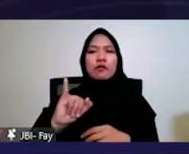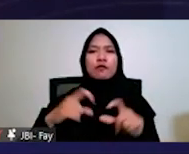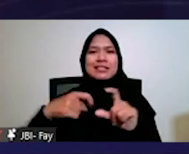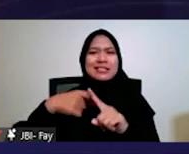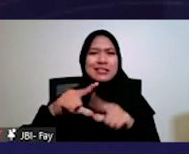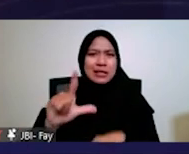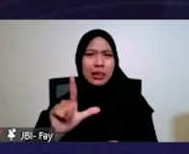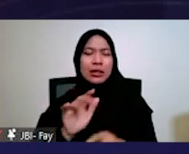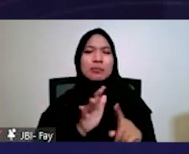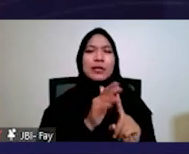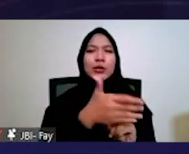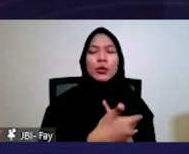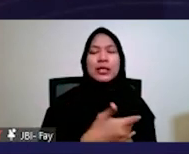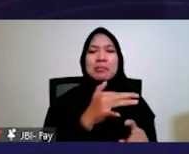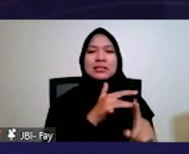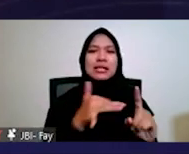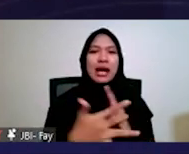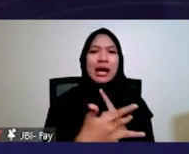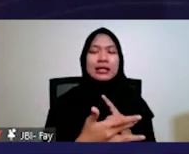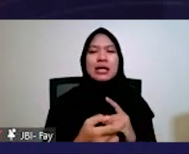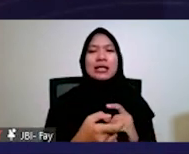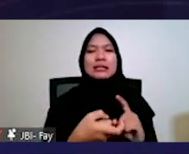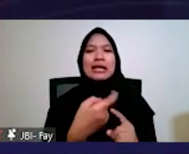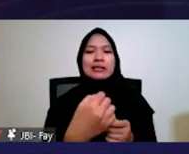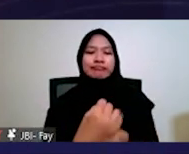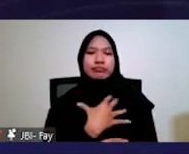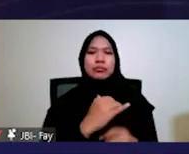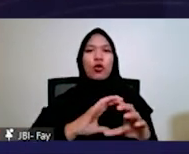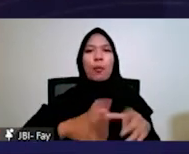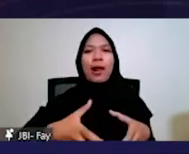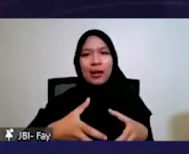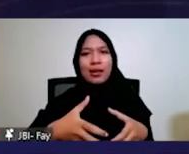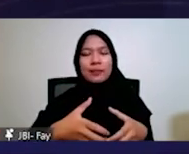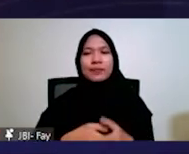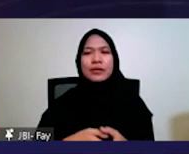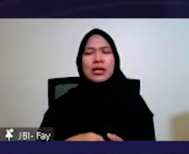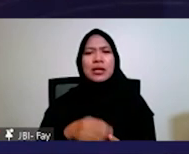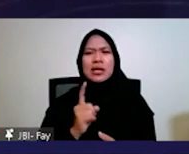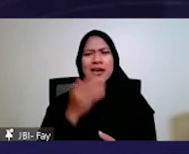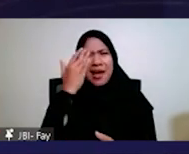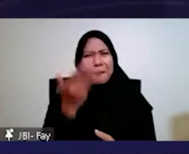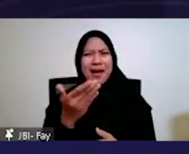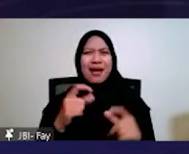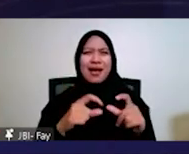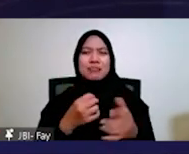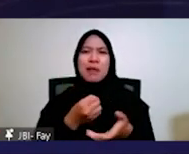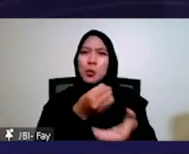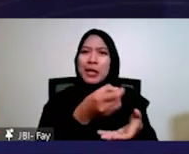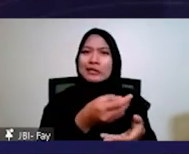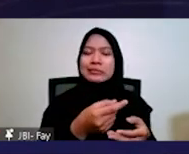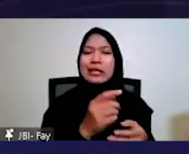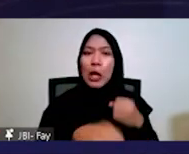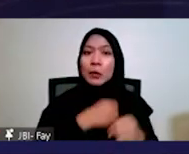melindungi rakyat dari dampak Global tadi sehingga Kenapa subsidi diberikan dan tahun ini